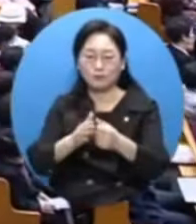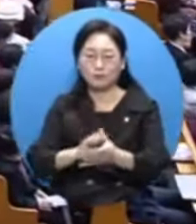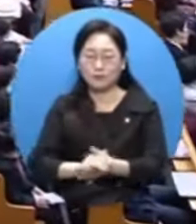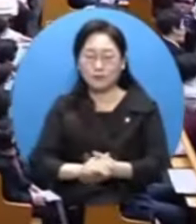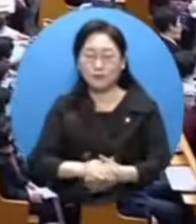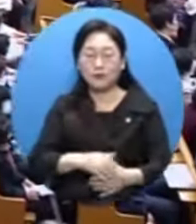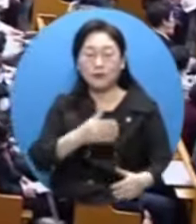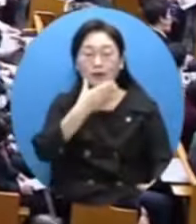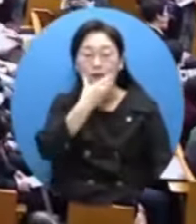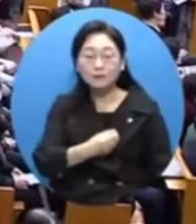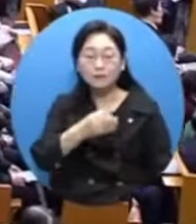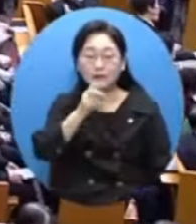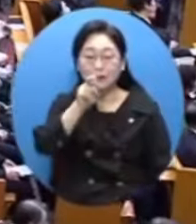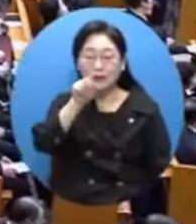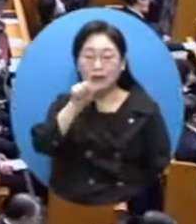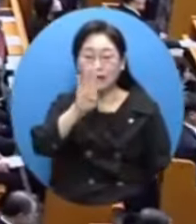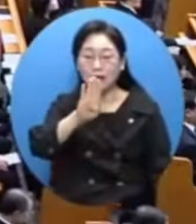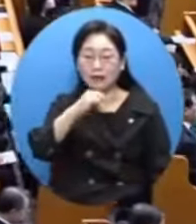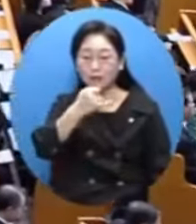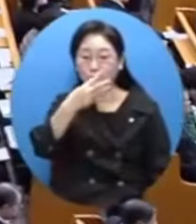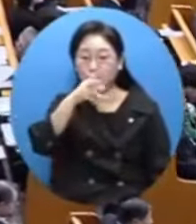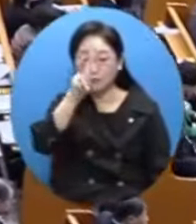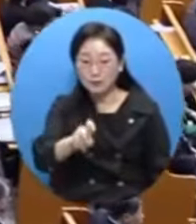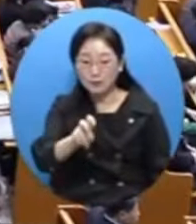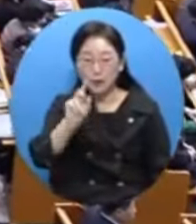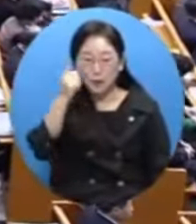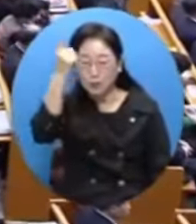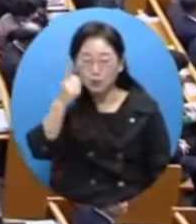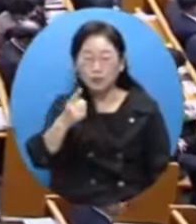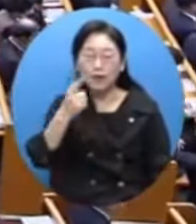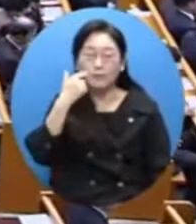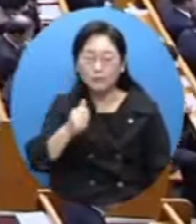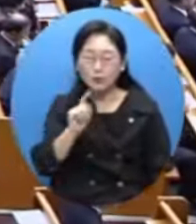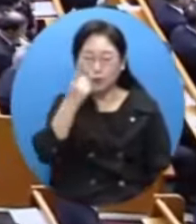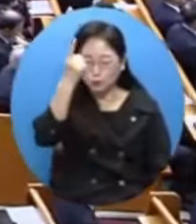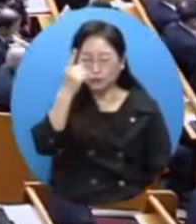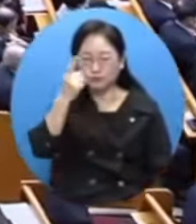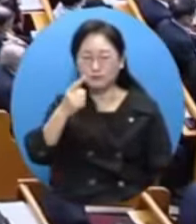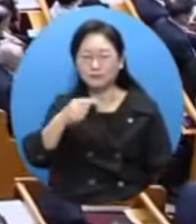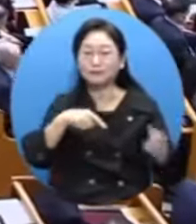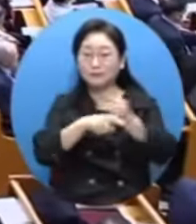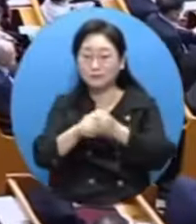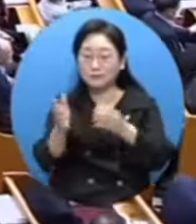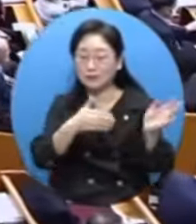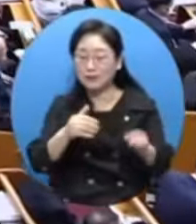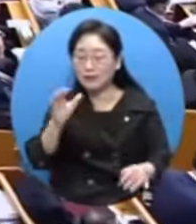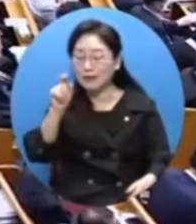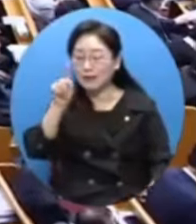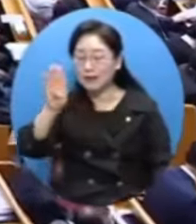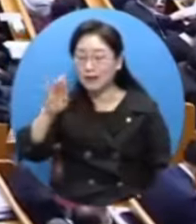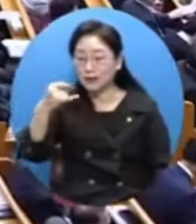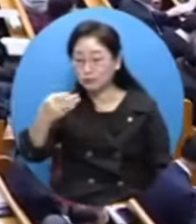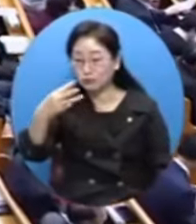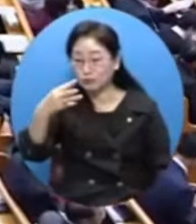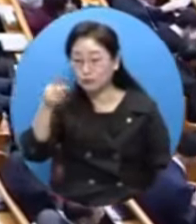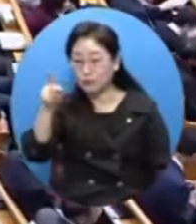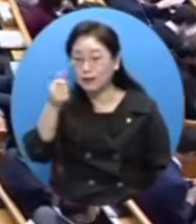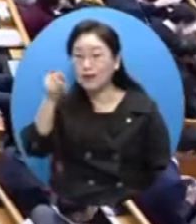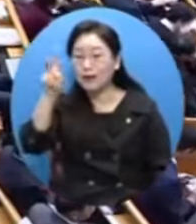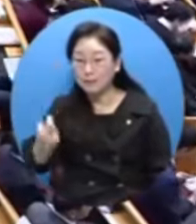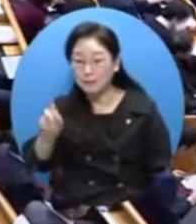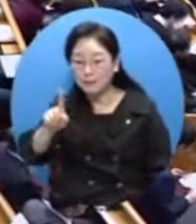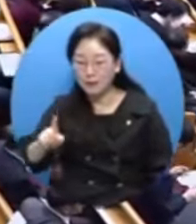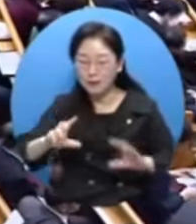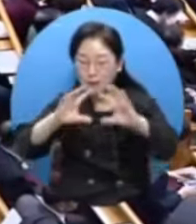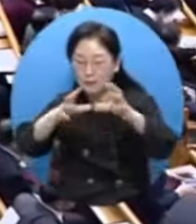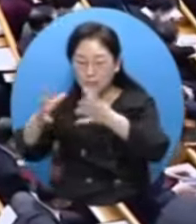아브라함은 높으신 아버지, 높은 분, 높은 뜻을 높은 아버지의 뜻을 갖고 있는데 아브라함은 많은 민족, 많은 무리의 아버지라는